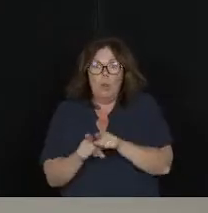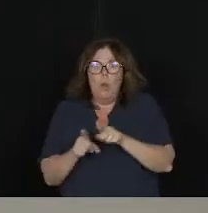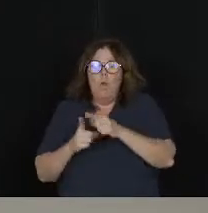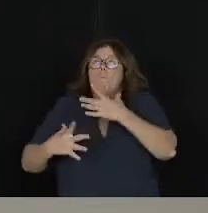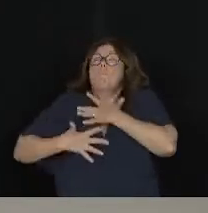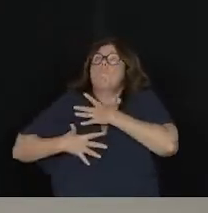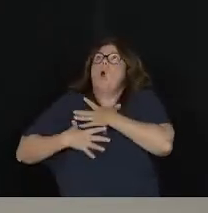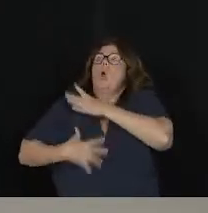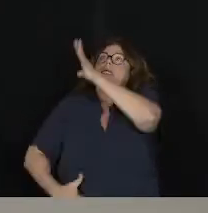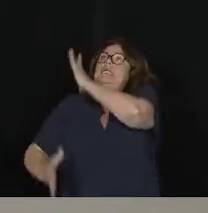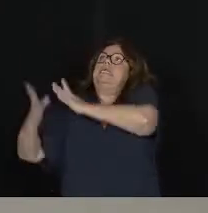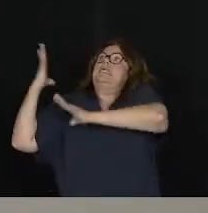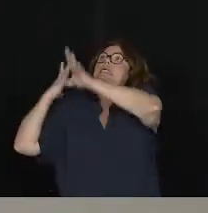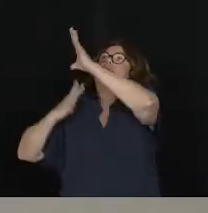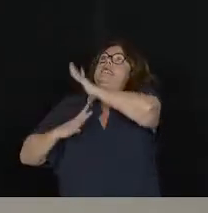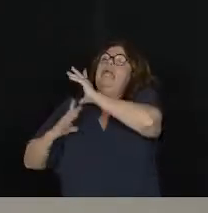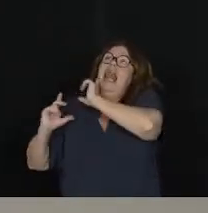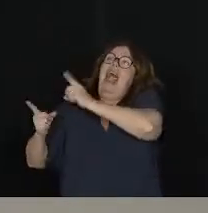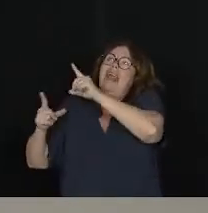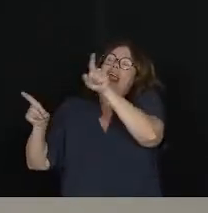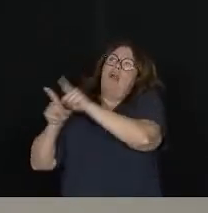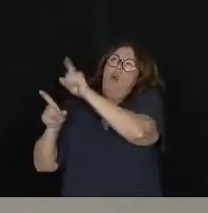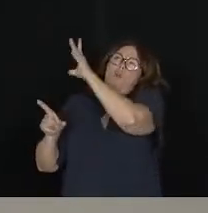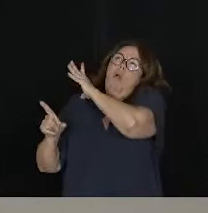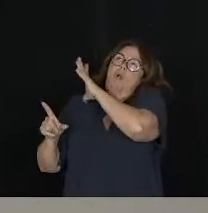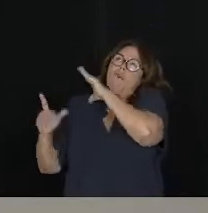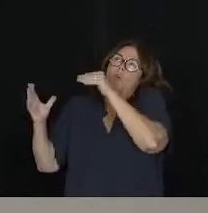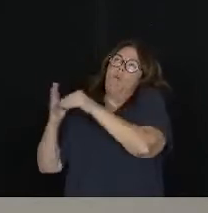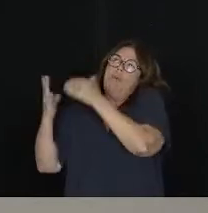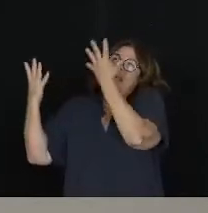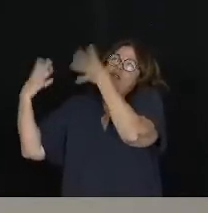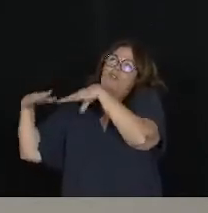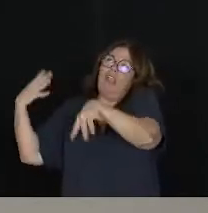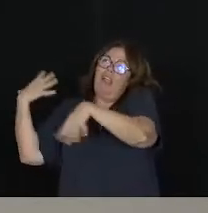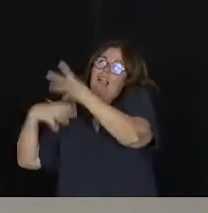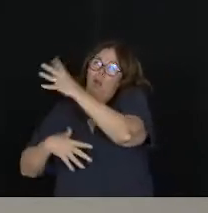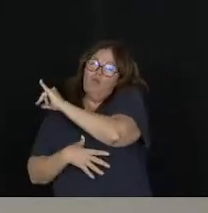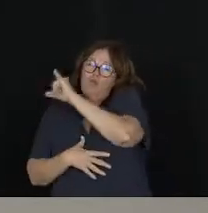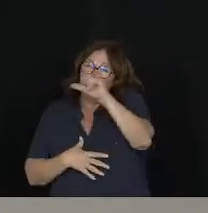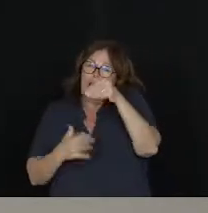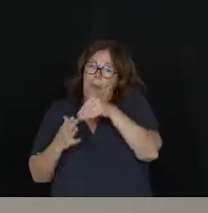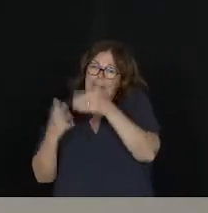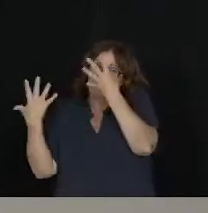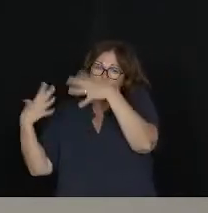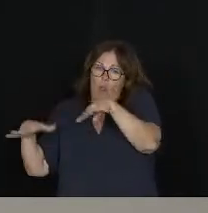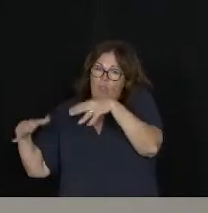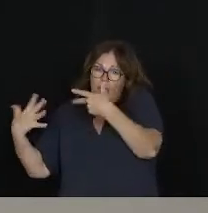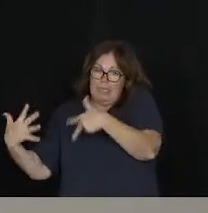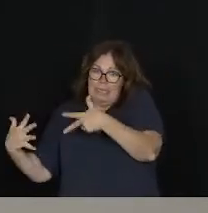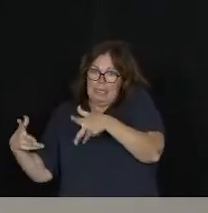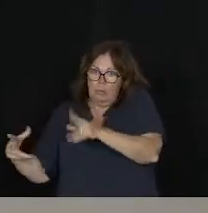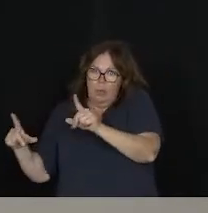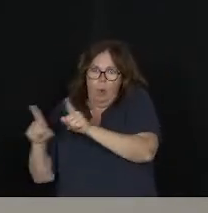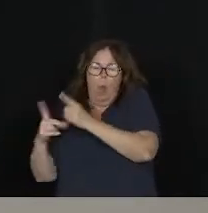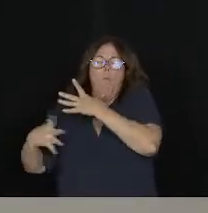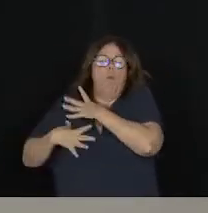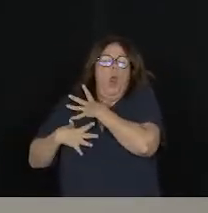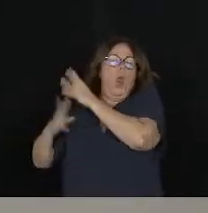hantise de la guerre telle qu'elle s'est passée entre la fin de 1914 et 1918. En gros,